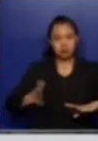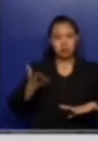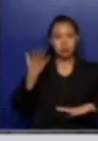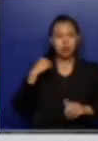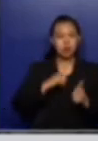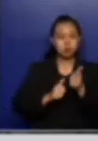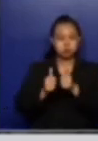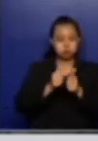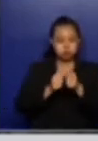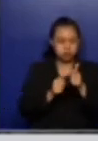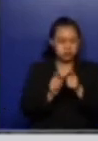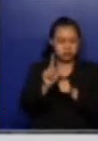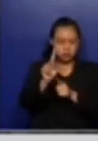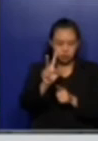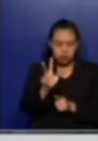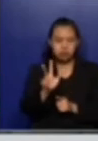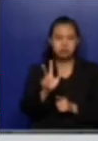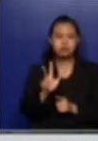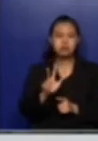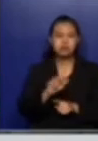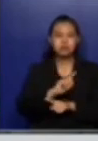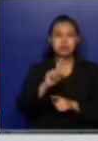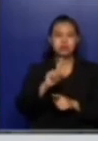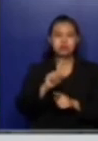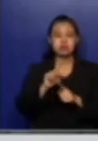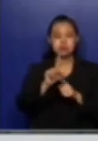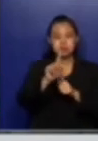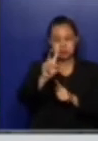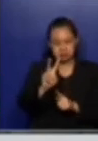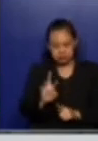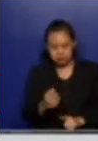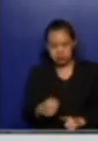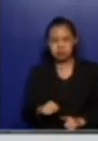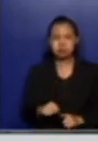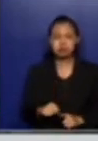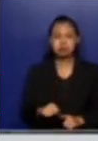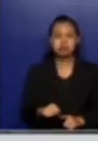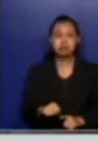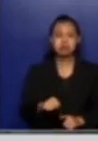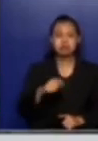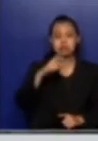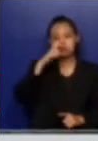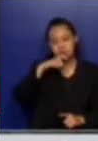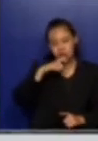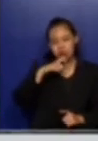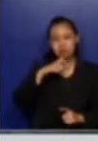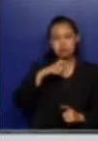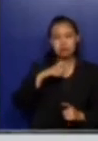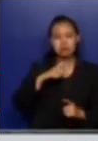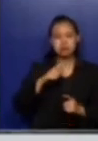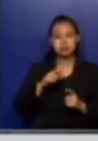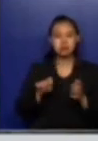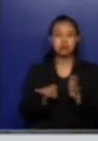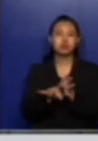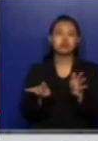าเซียนวันนี้1ใน10นะครับประเทศไทยเราก็มีเศรษฐกิจอยู่รังบวยครับ